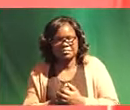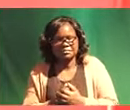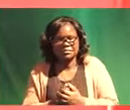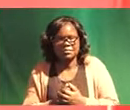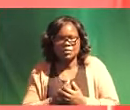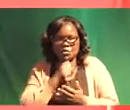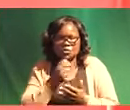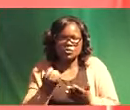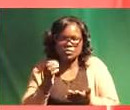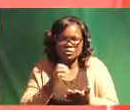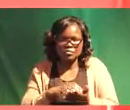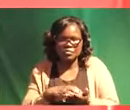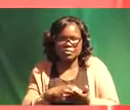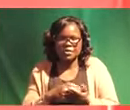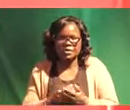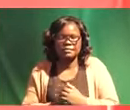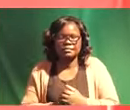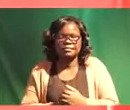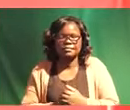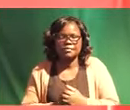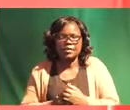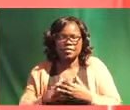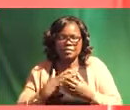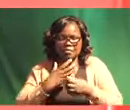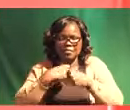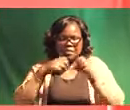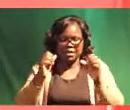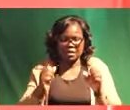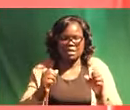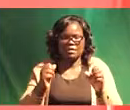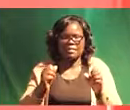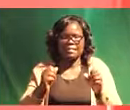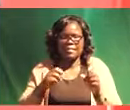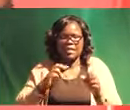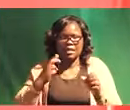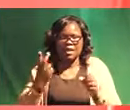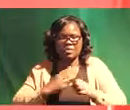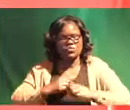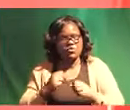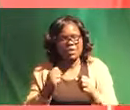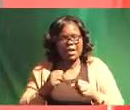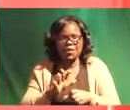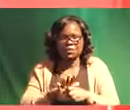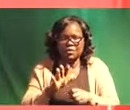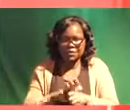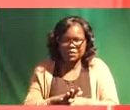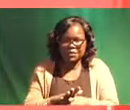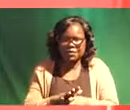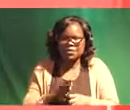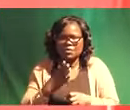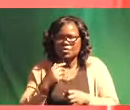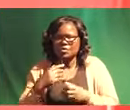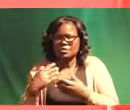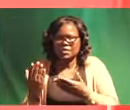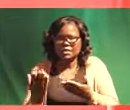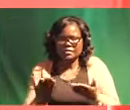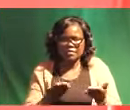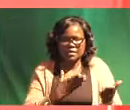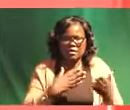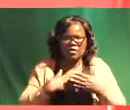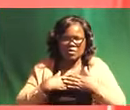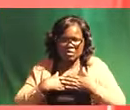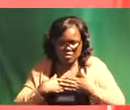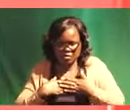sitaki kurudia hayo tena. Mheshimiwa Rais, sisi ni furaha kubwa. Nataka kumualika